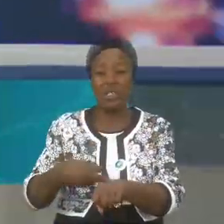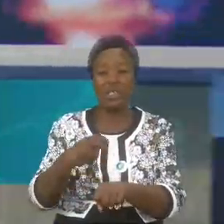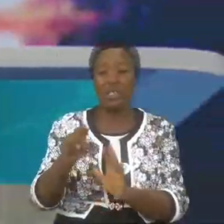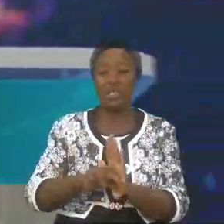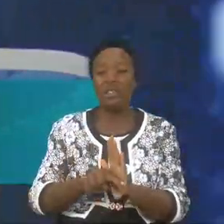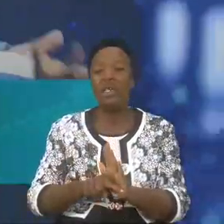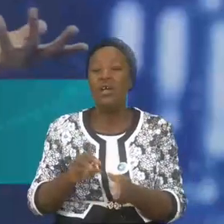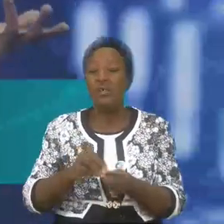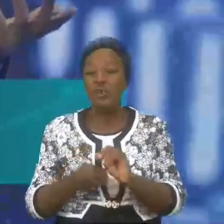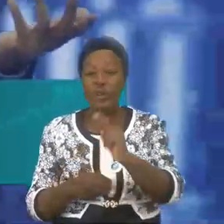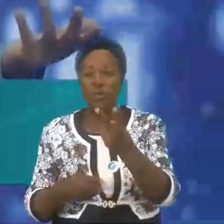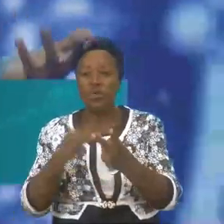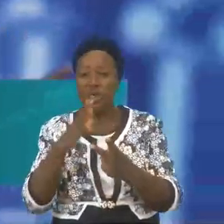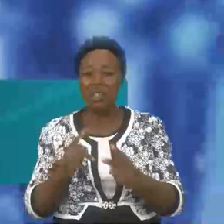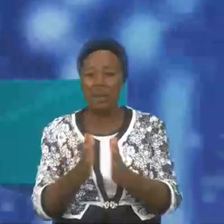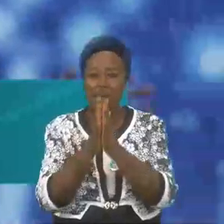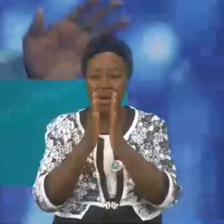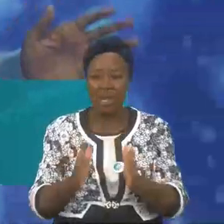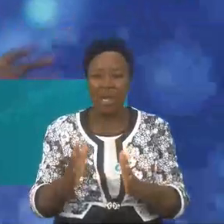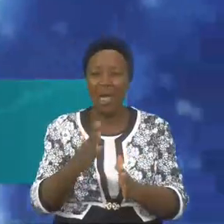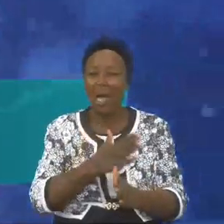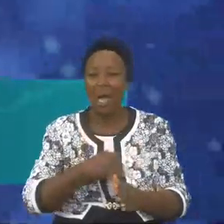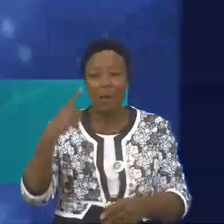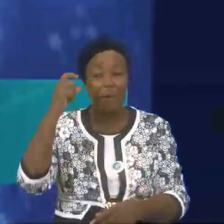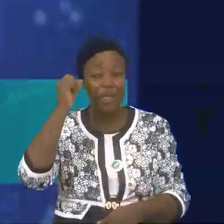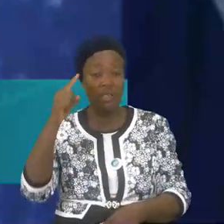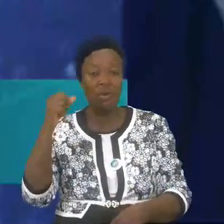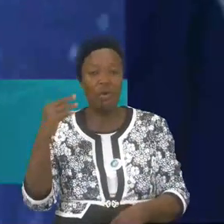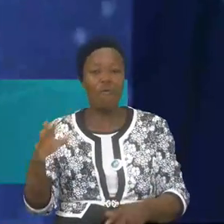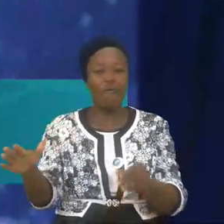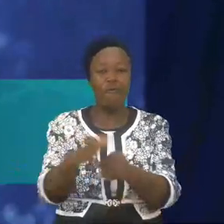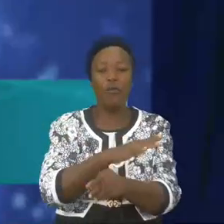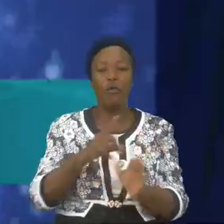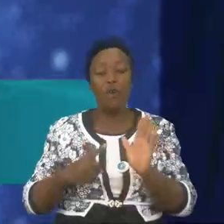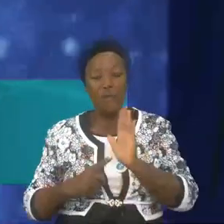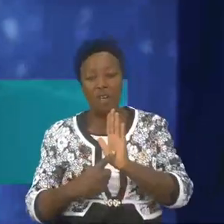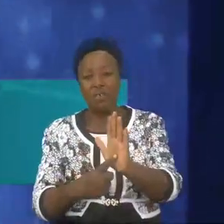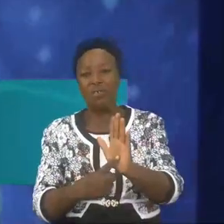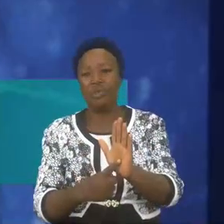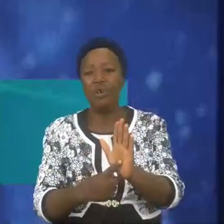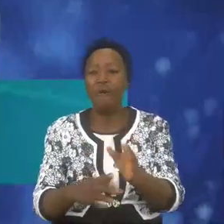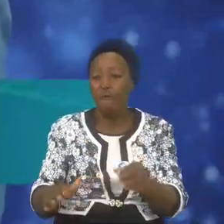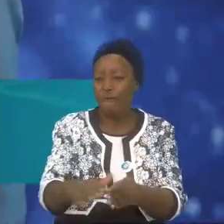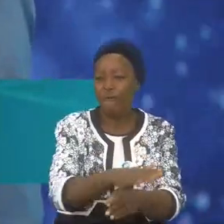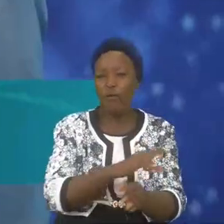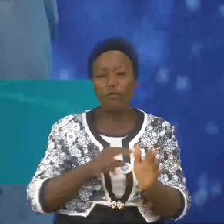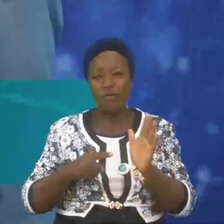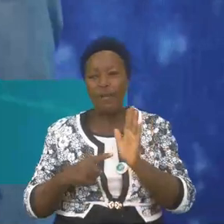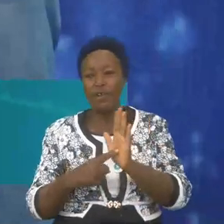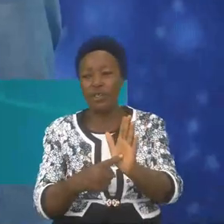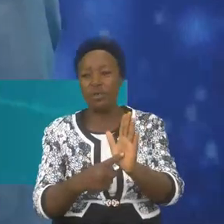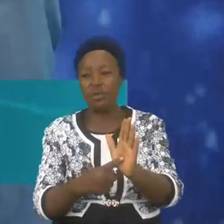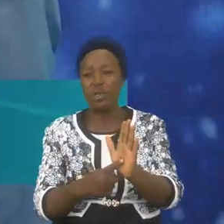prière et la perception de la pleine révélation. Révélation, la pleine